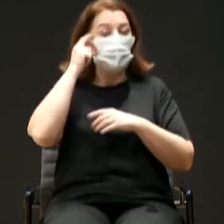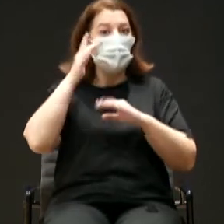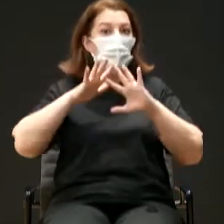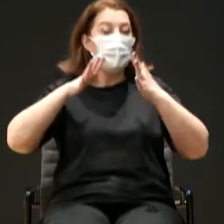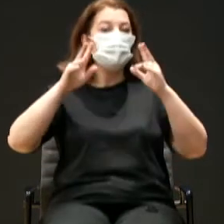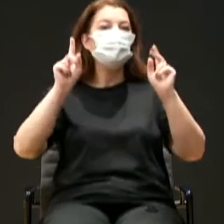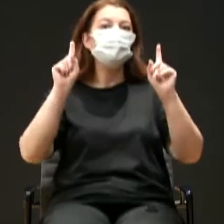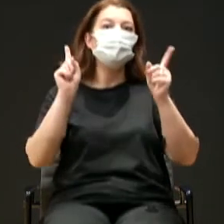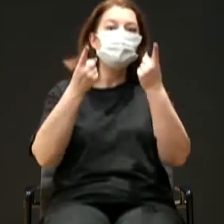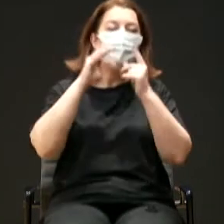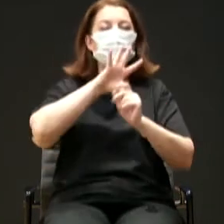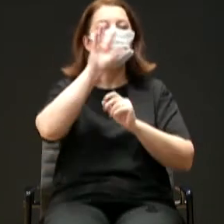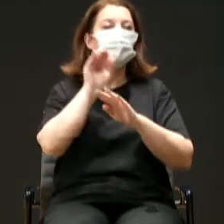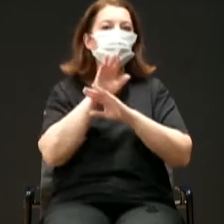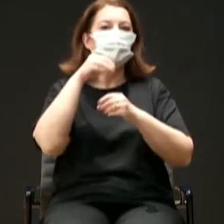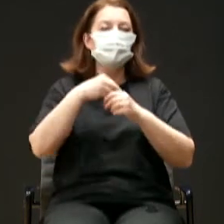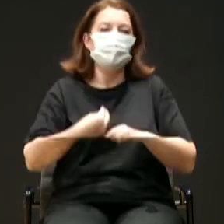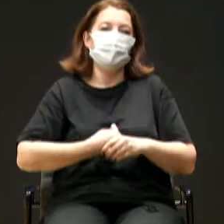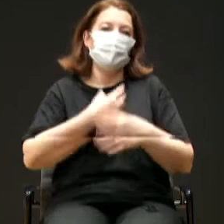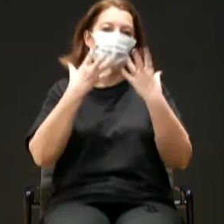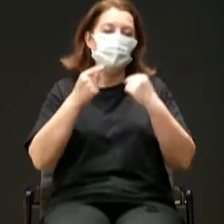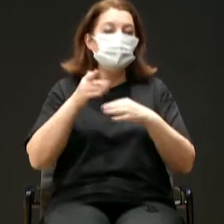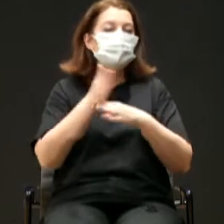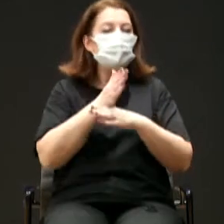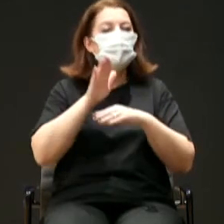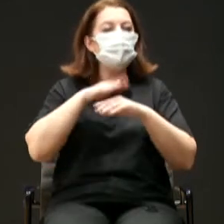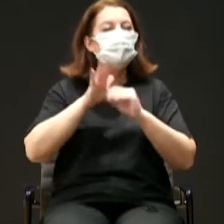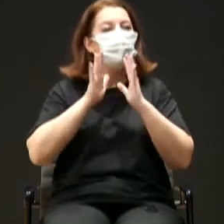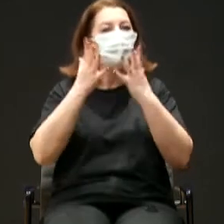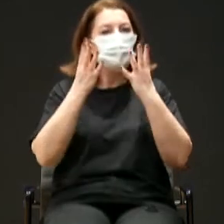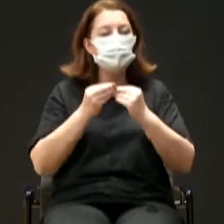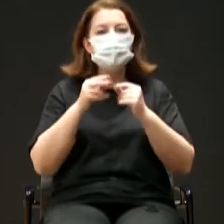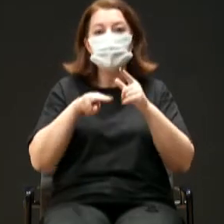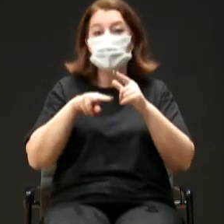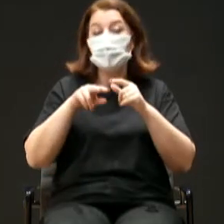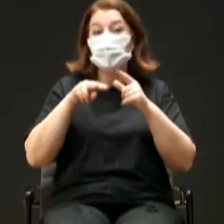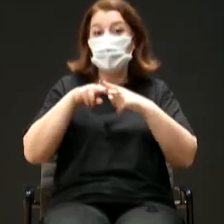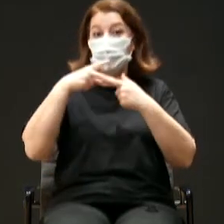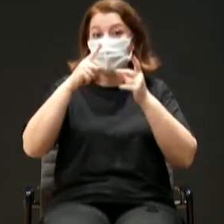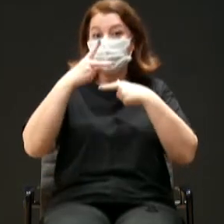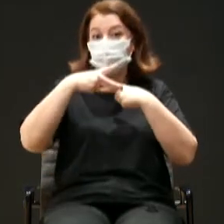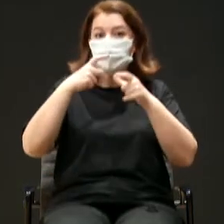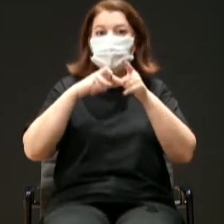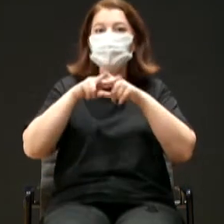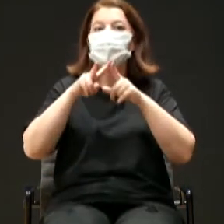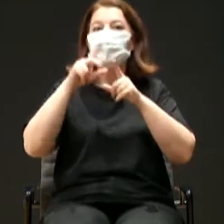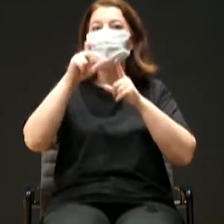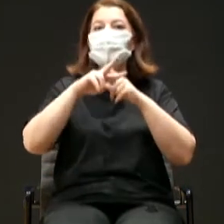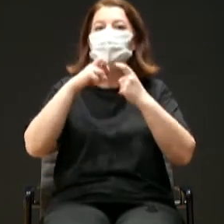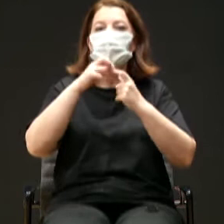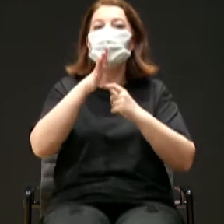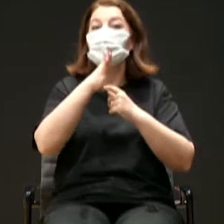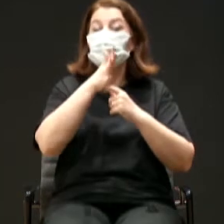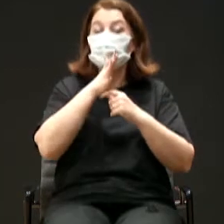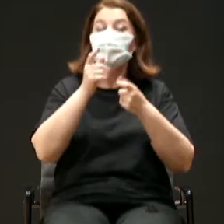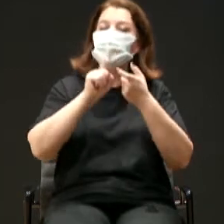hepimize gelecek adına umut vermiştir. Bu sebeple yapımını sürdürdüğümüz Aziz Sancar Bilim ve Sanat Merkezi,